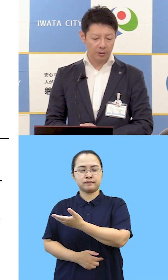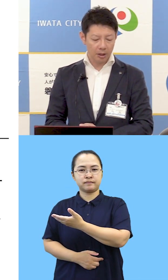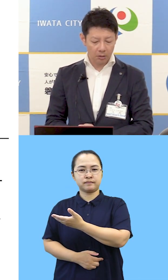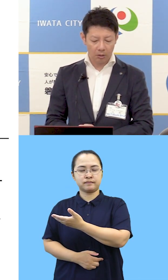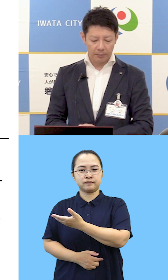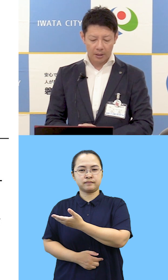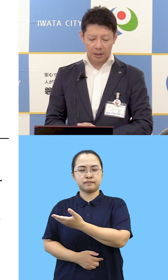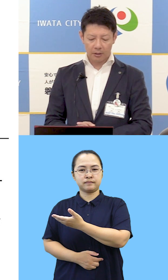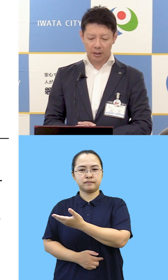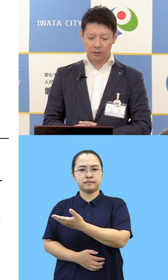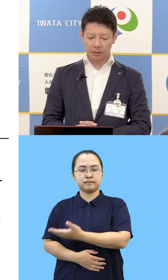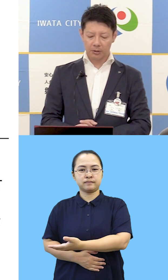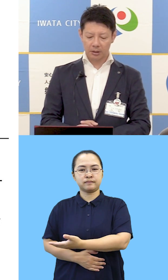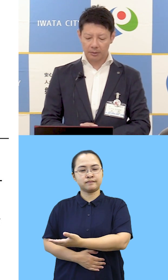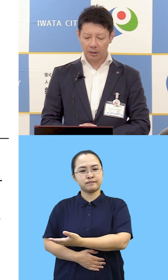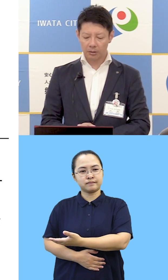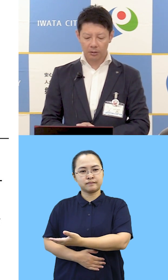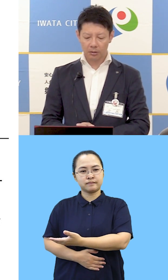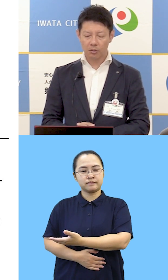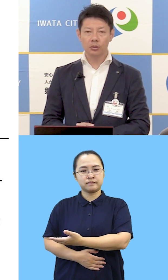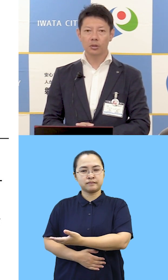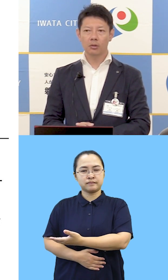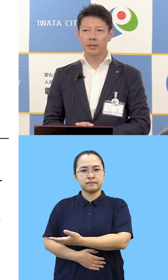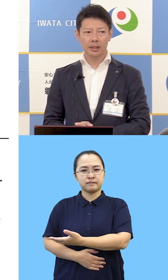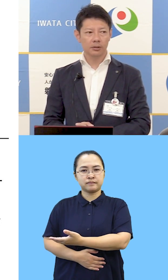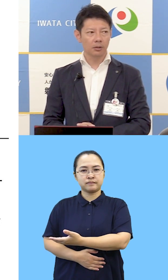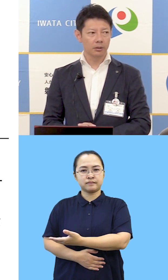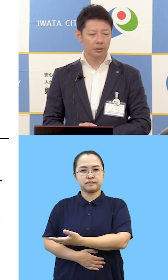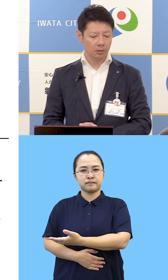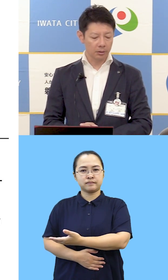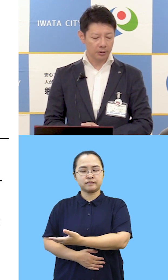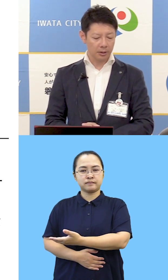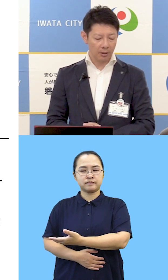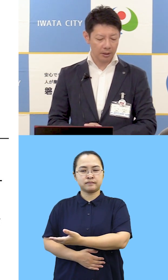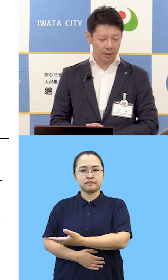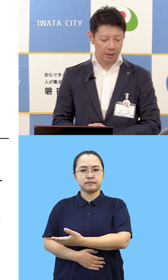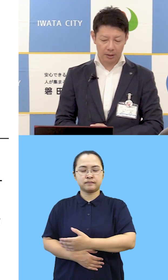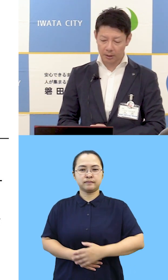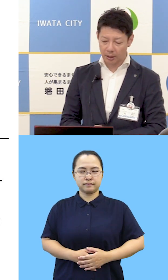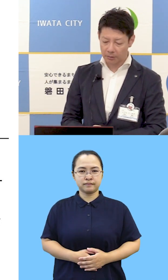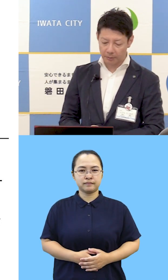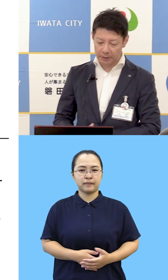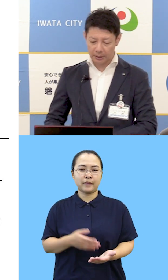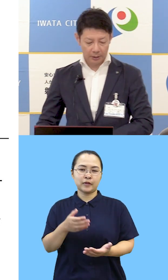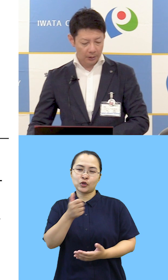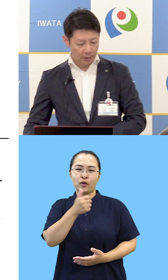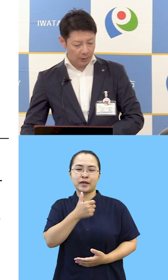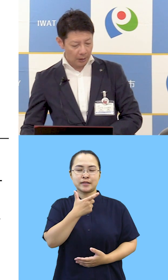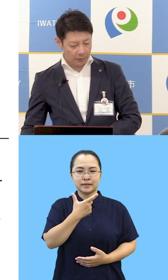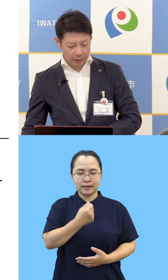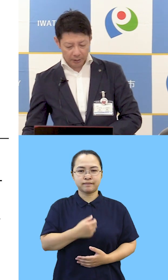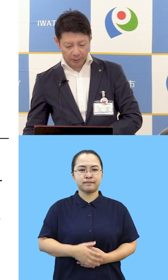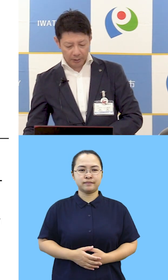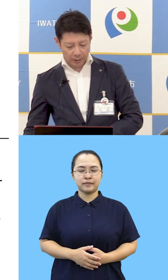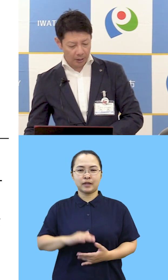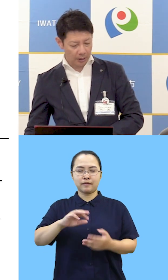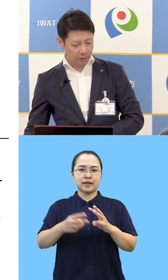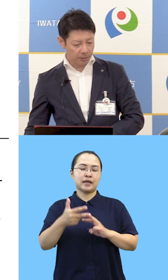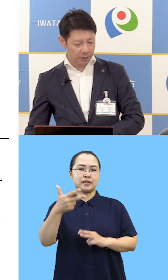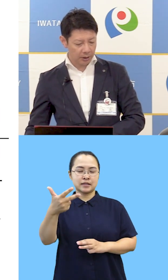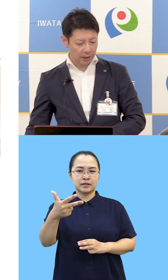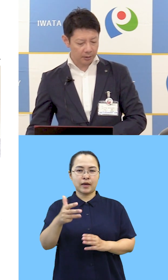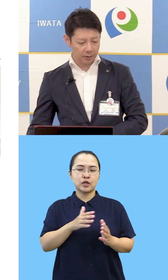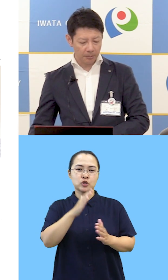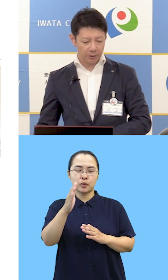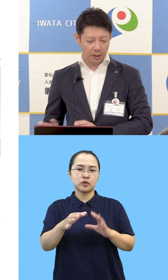志郎任用、磐田市のスポーツブランド力の向上を目指すということについてお話しさせていただきたいと思います。磐田市はですね、